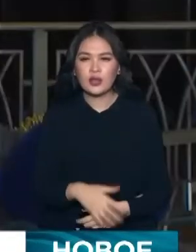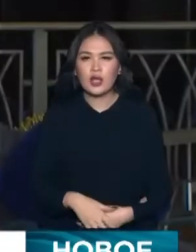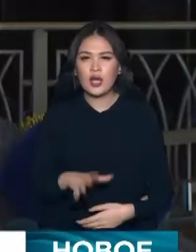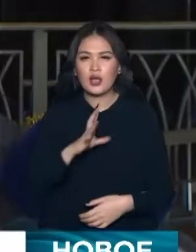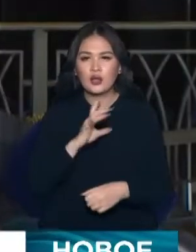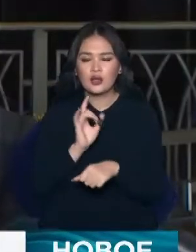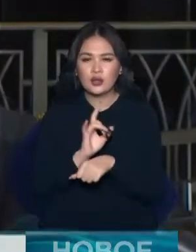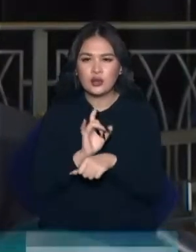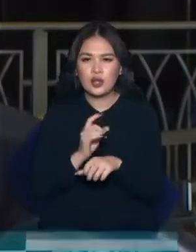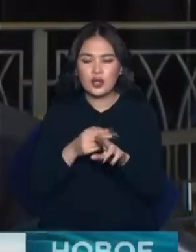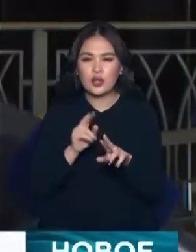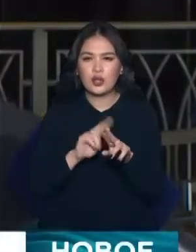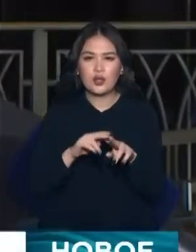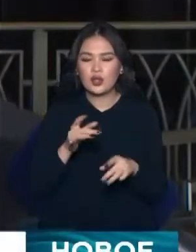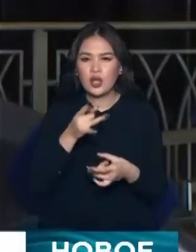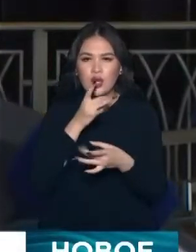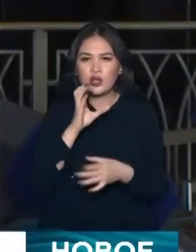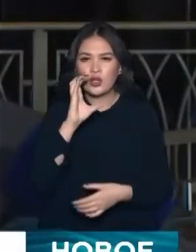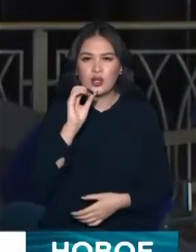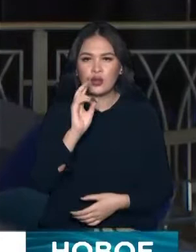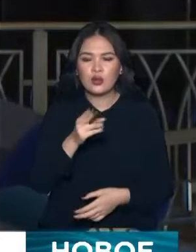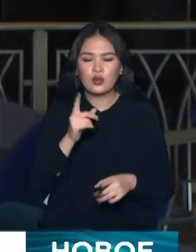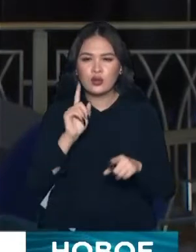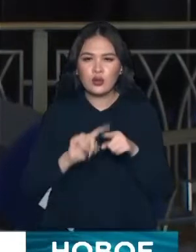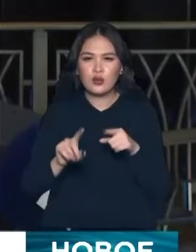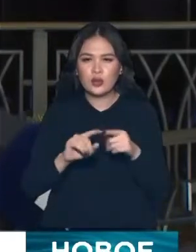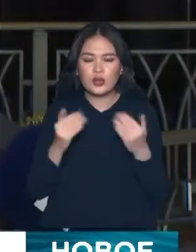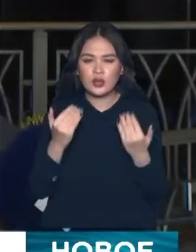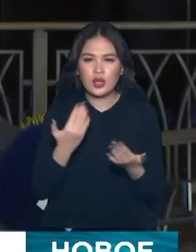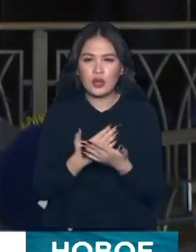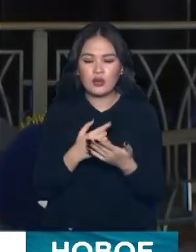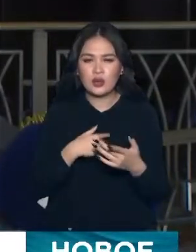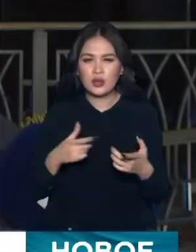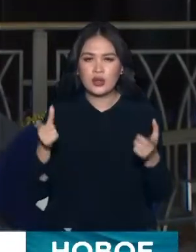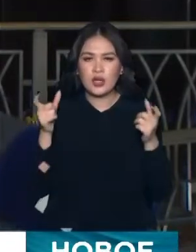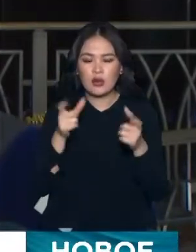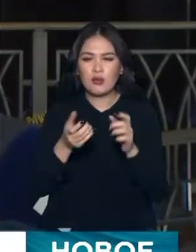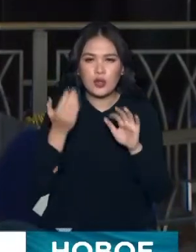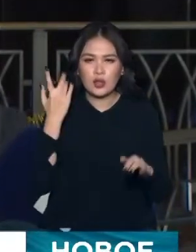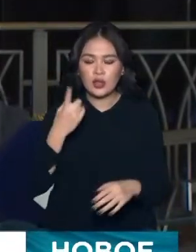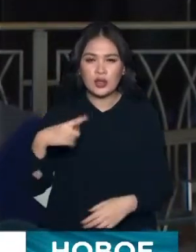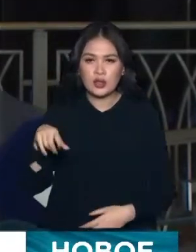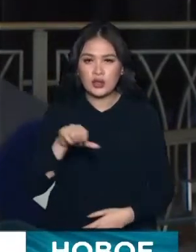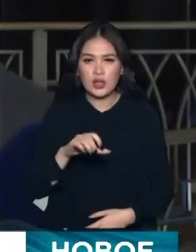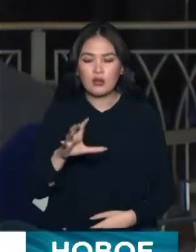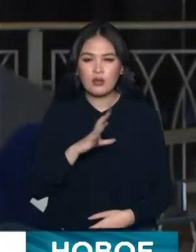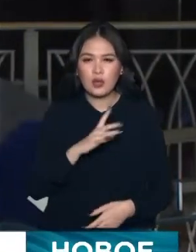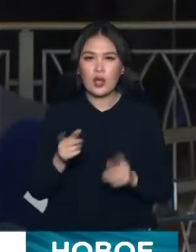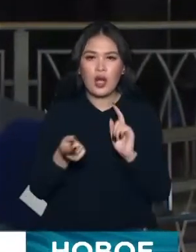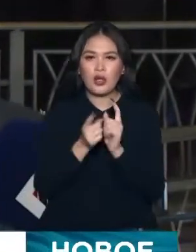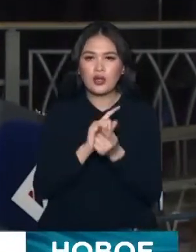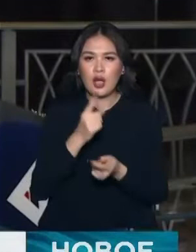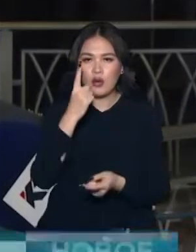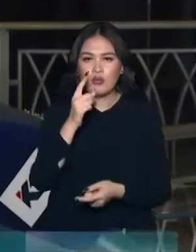ресурсы появляются условно каждую секунду. Условно, даже сейчас, вот, допустим, мы заблокировали на прошлой неделе, просто меняется одна буква